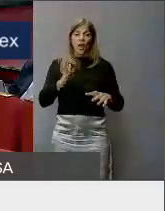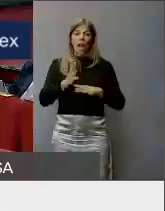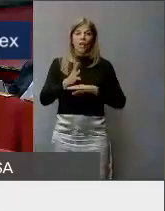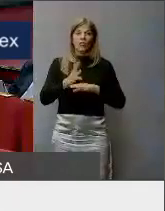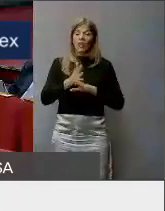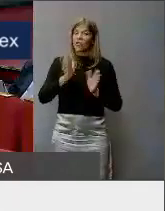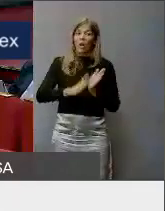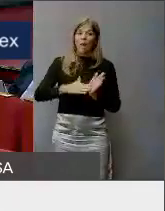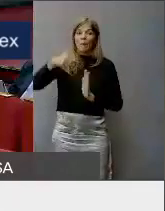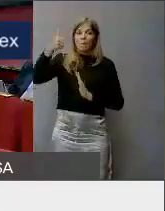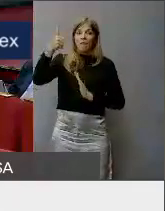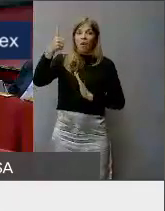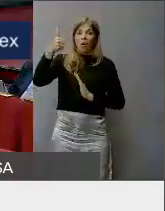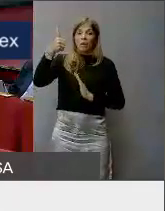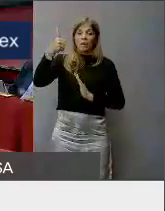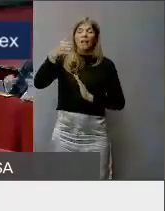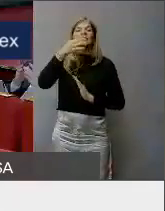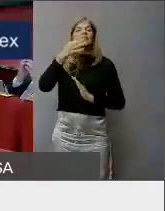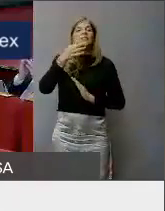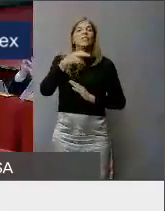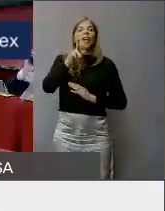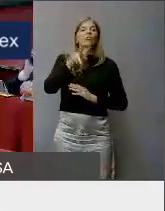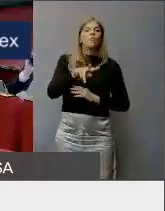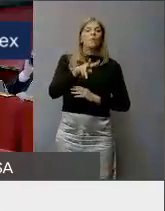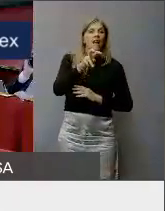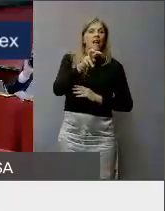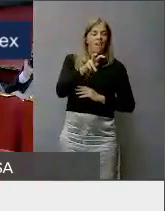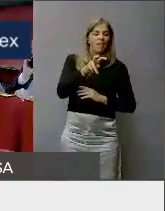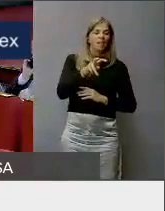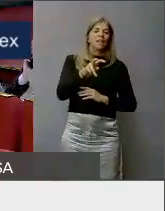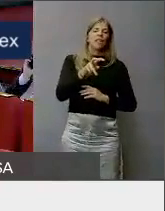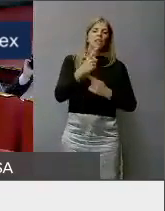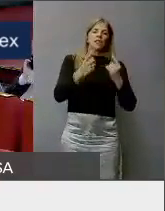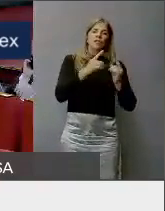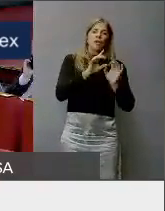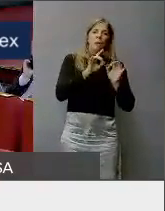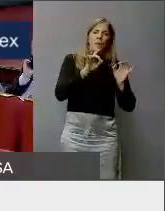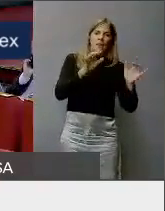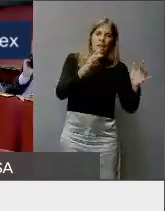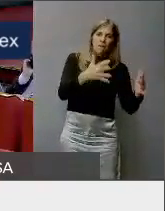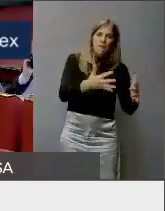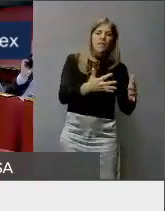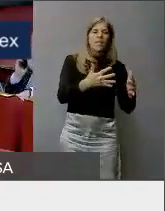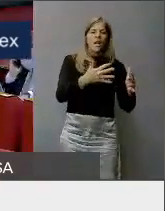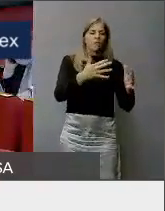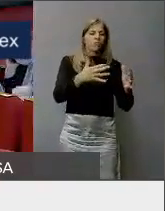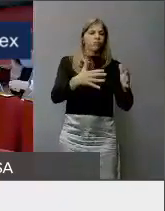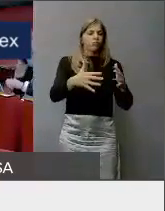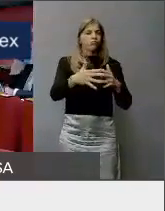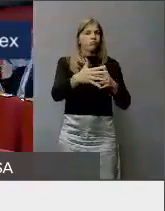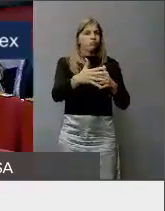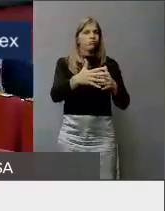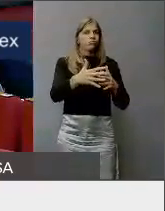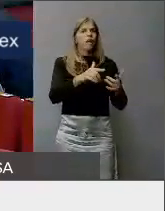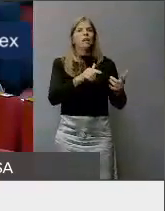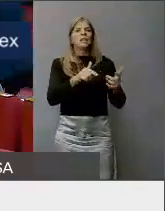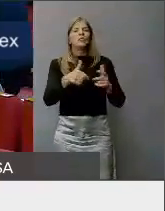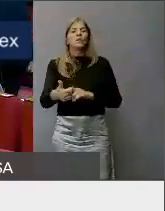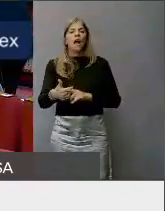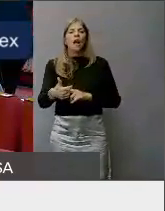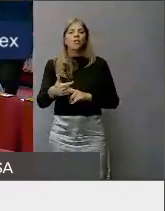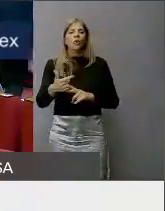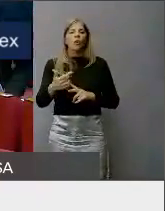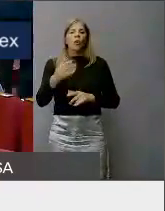quindi vuol dire che nel 2020 la pandemia è una congiuntura di cose ha determinato questo a me per esempio